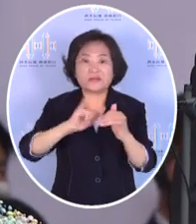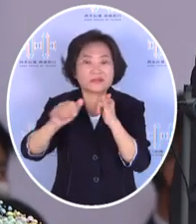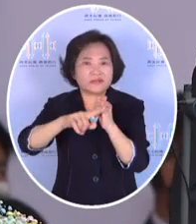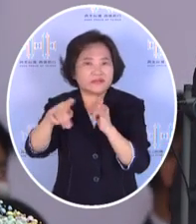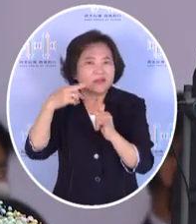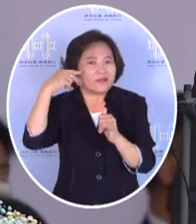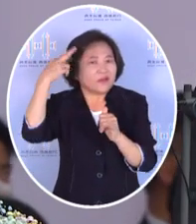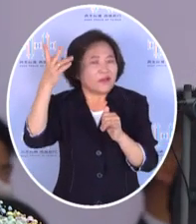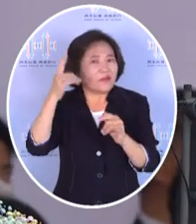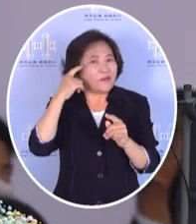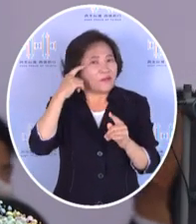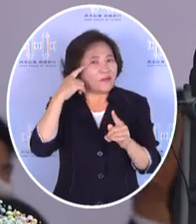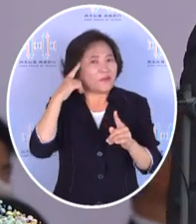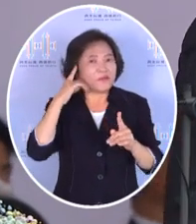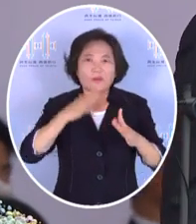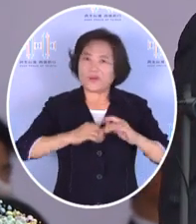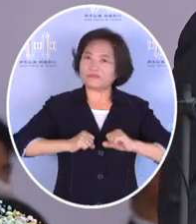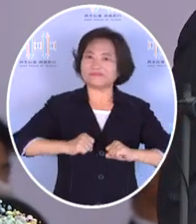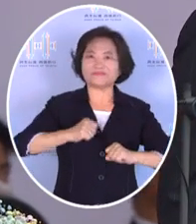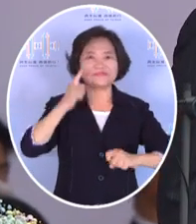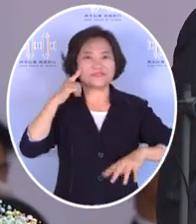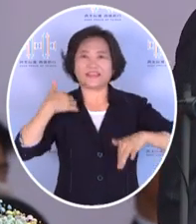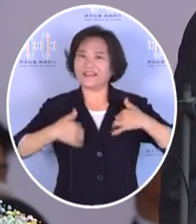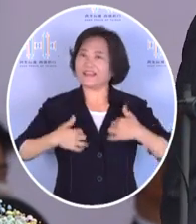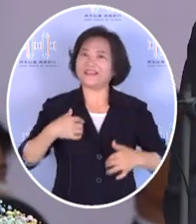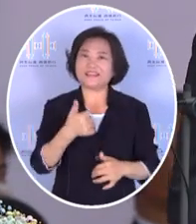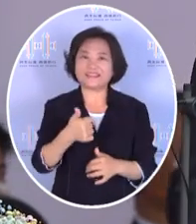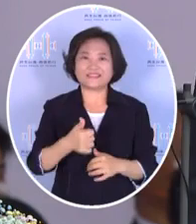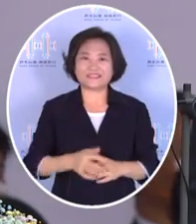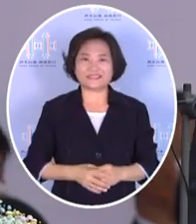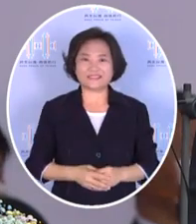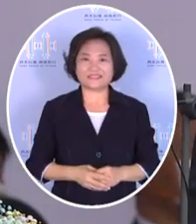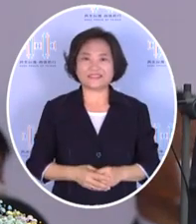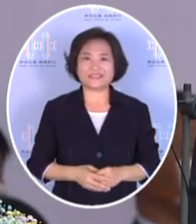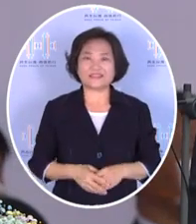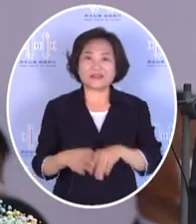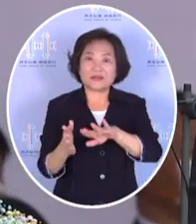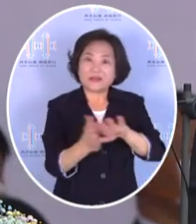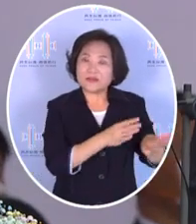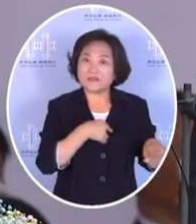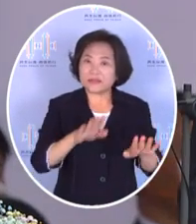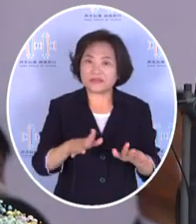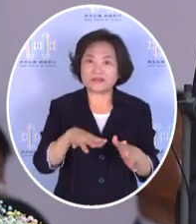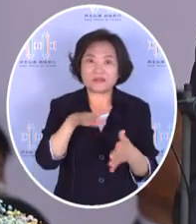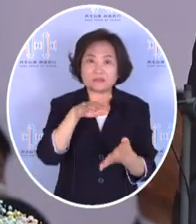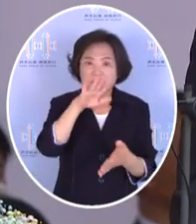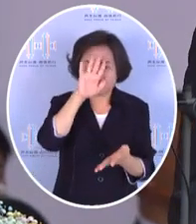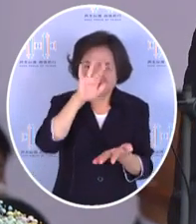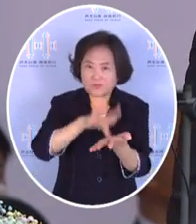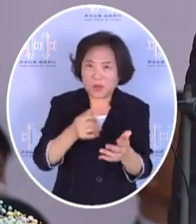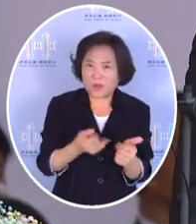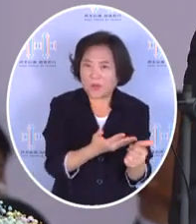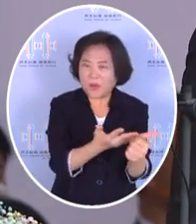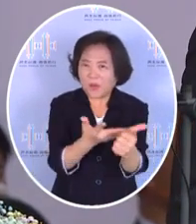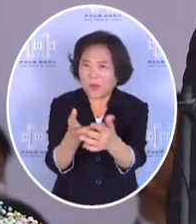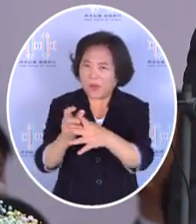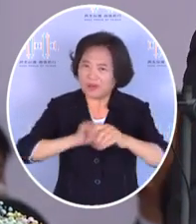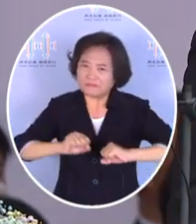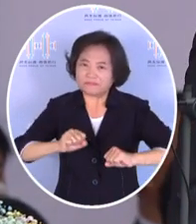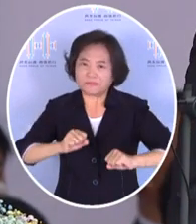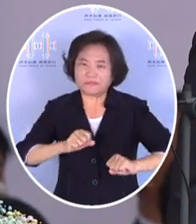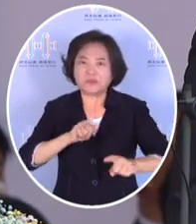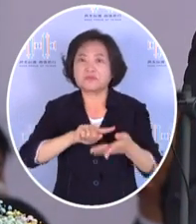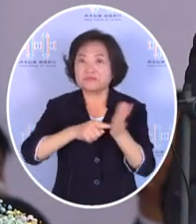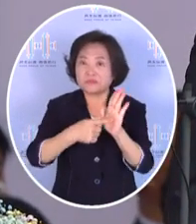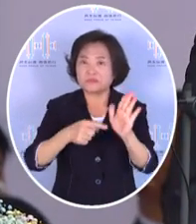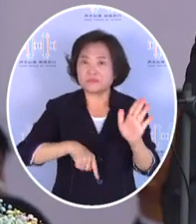感到无比的振奋。透过因应疫情的挑战，我们证明了